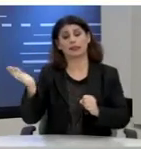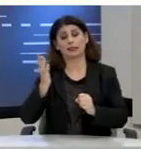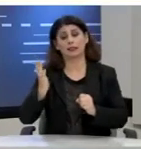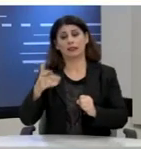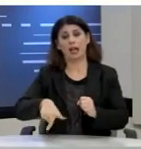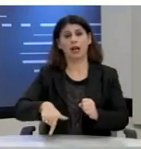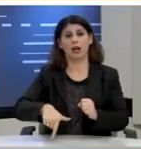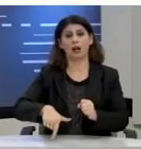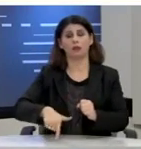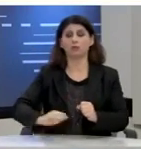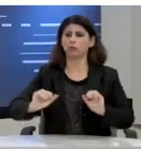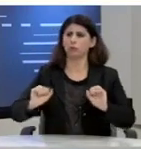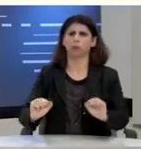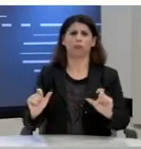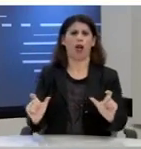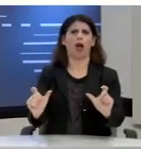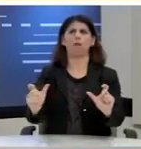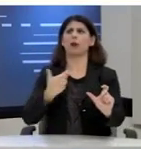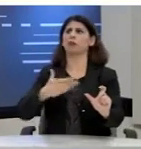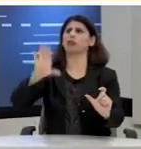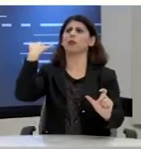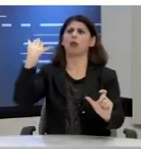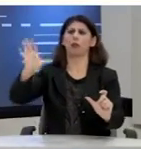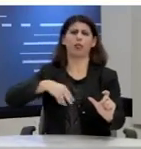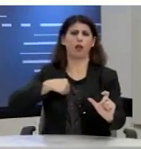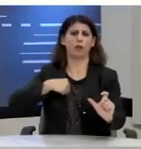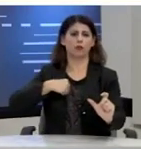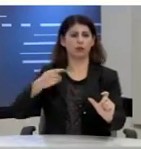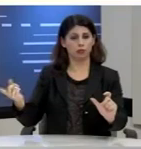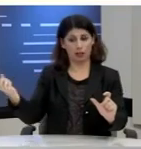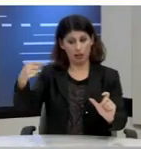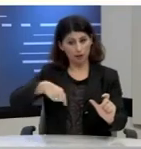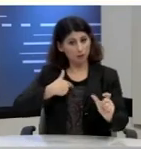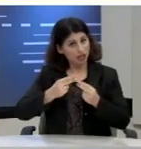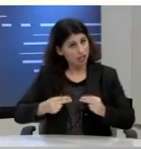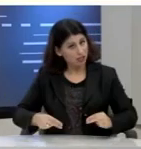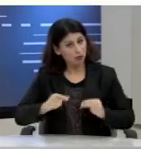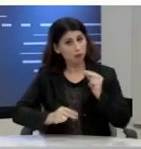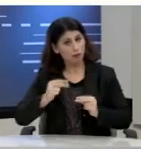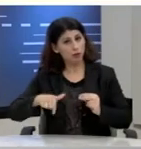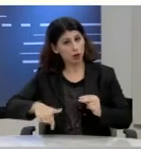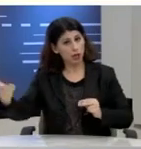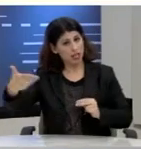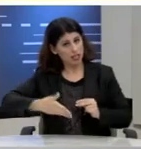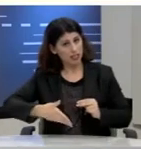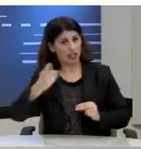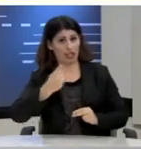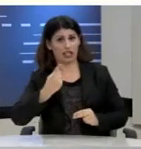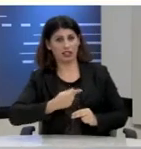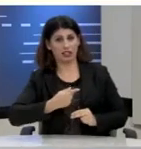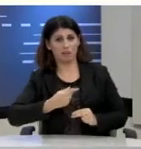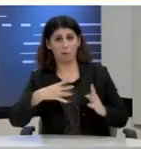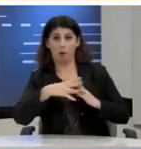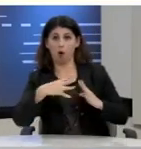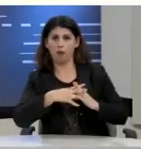δεν δίνατε τίποτα. Και ταυτόχρονα ενώ λύνετε το πρόβλημα μπορείτε να μας κριτικάρετε και να κάνετε πολεμική και